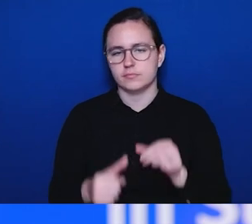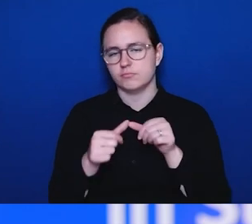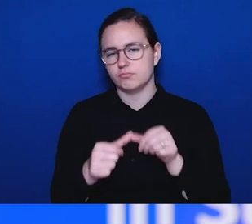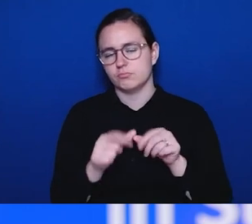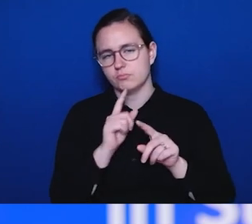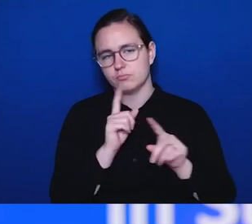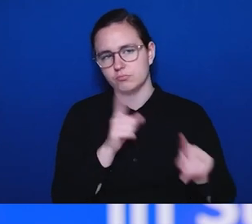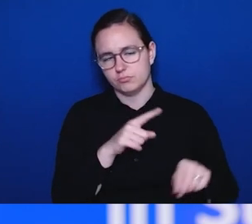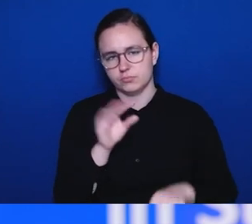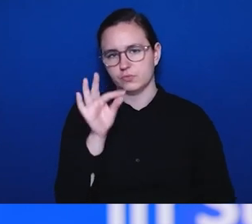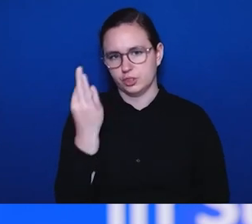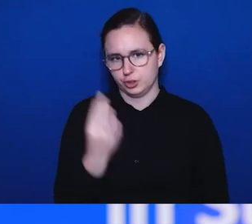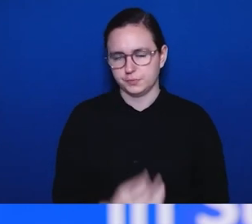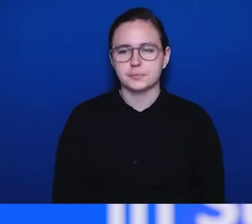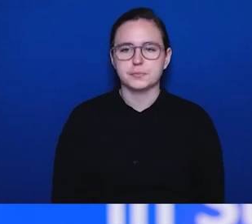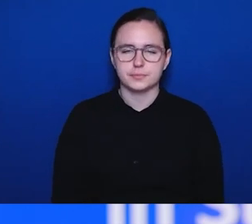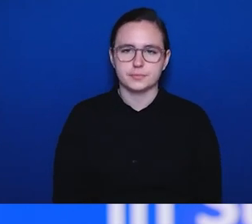aujourd'hui avec un nouveau dean